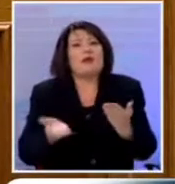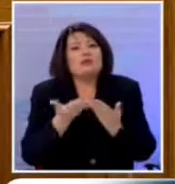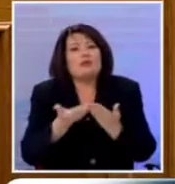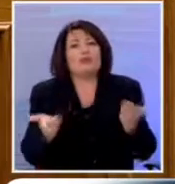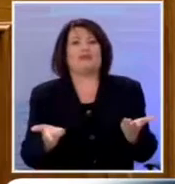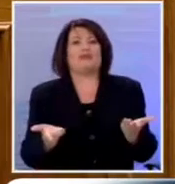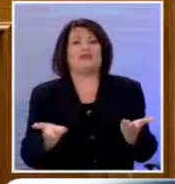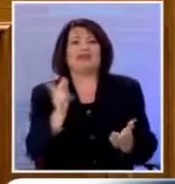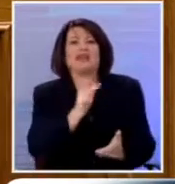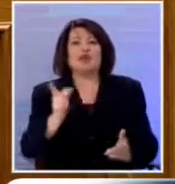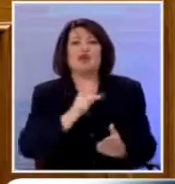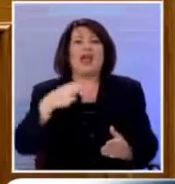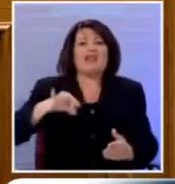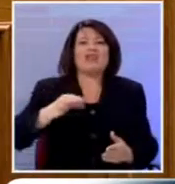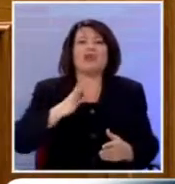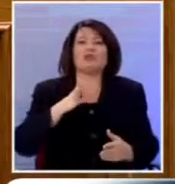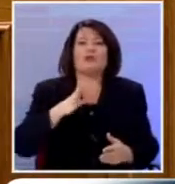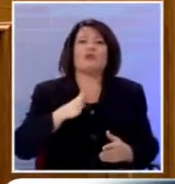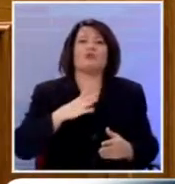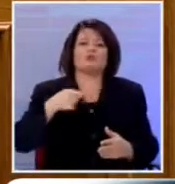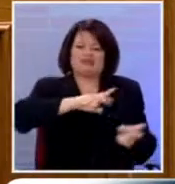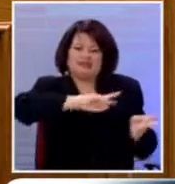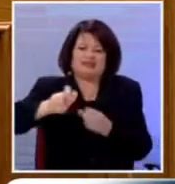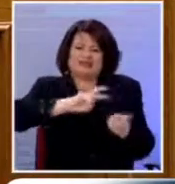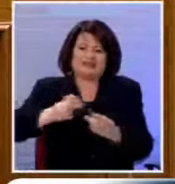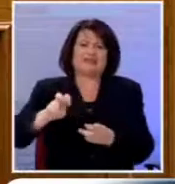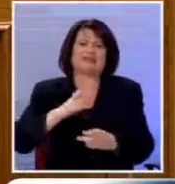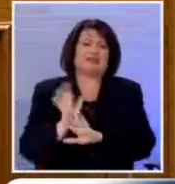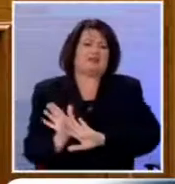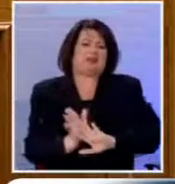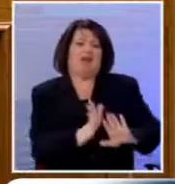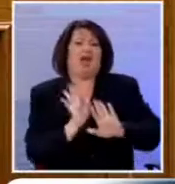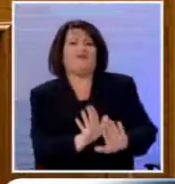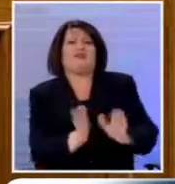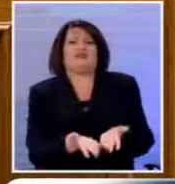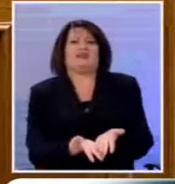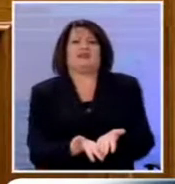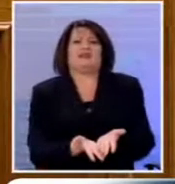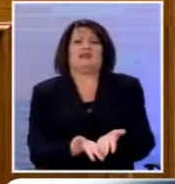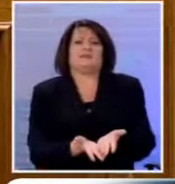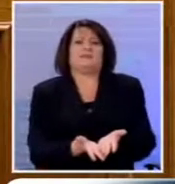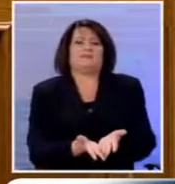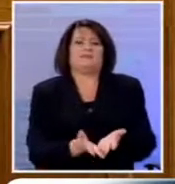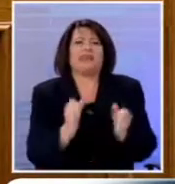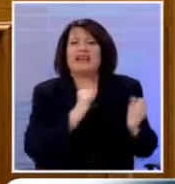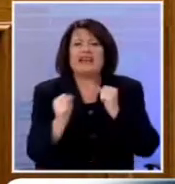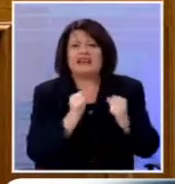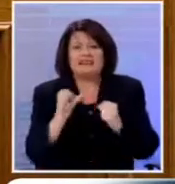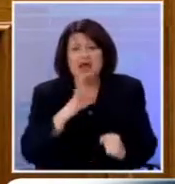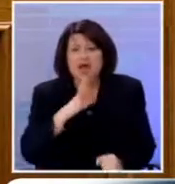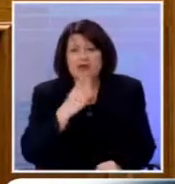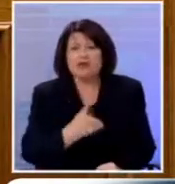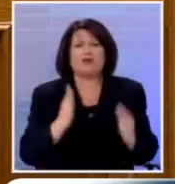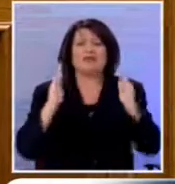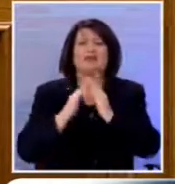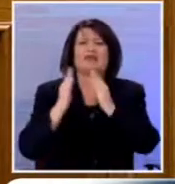τα κοινωνικά στρώματα που λαιλατήσατε, που τους σπρώξατε στο περιθώριο, που τους βυθίσατε στην ανθρωπιστική κρίση, στους